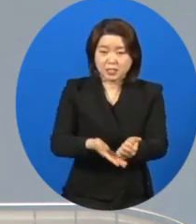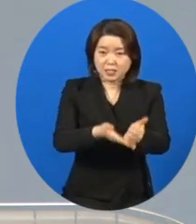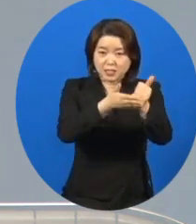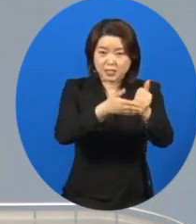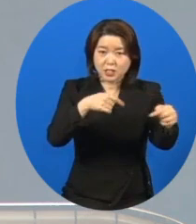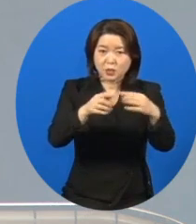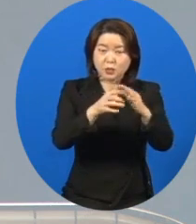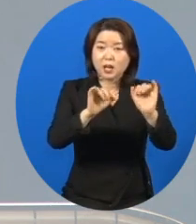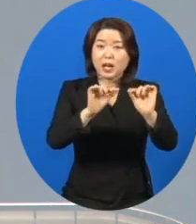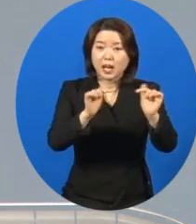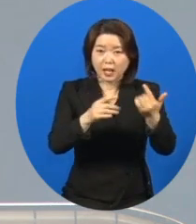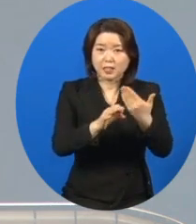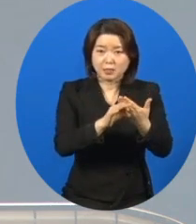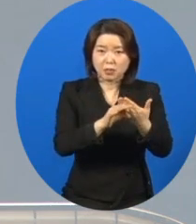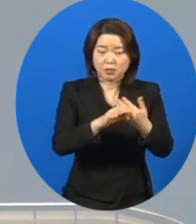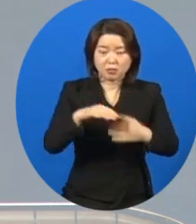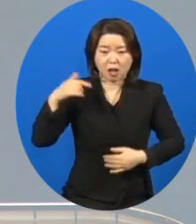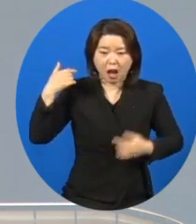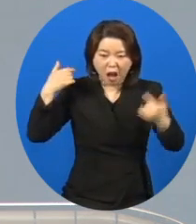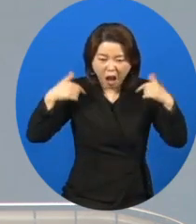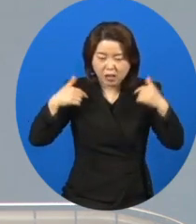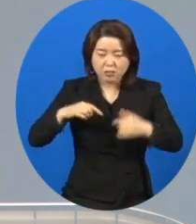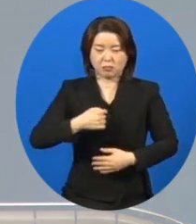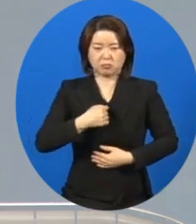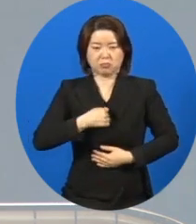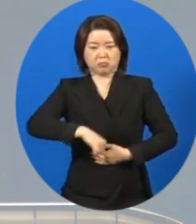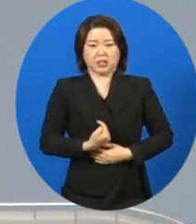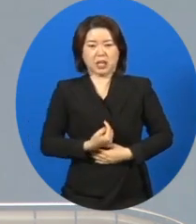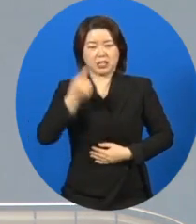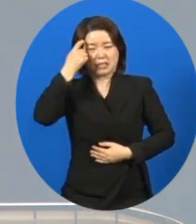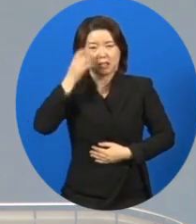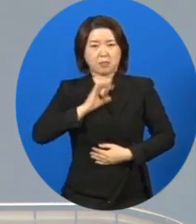사람들은 항상 자기 생각만 해요.